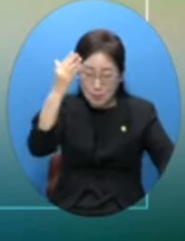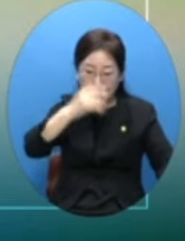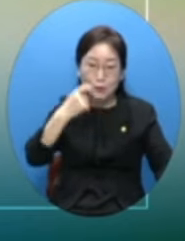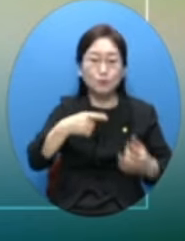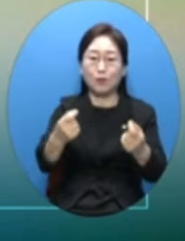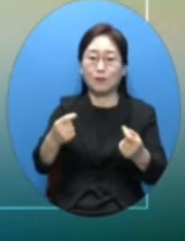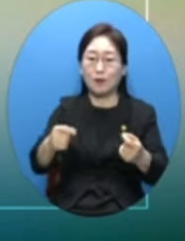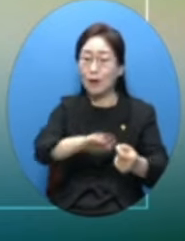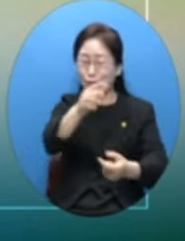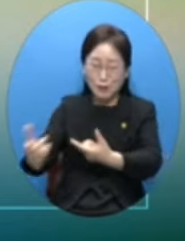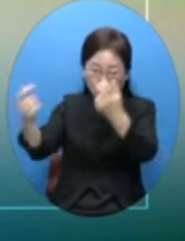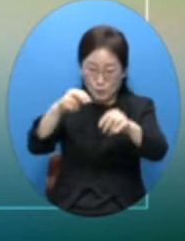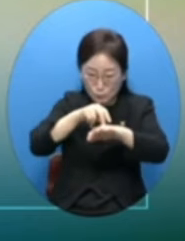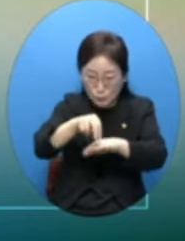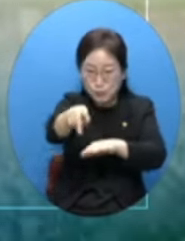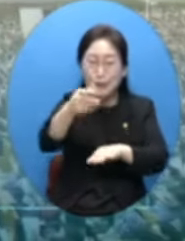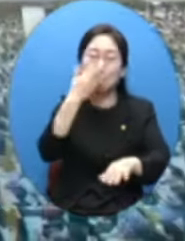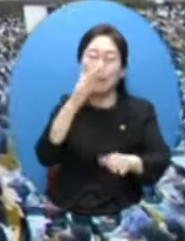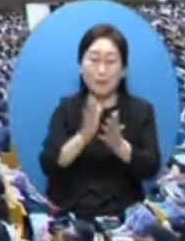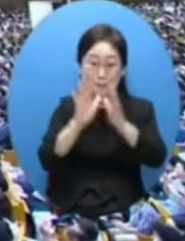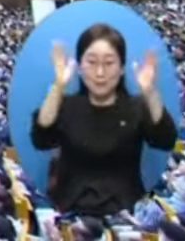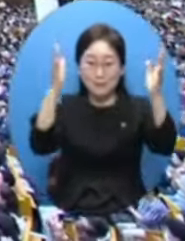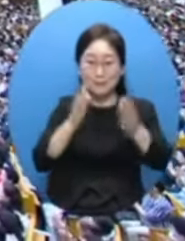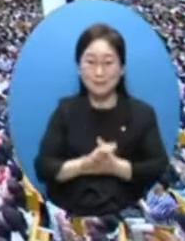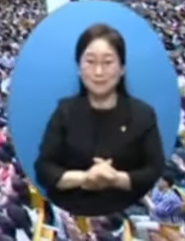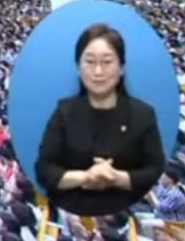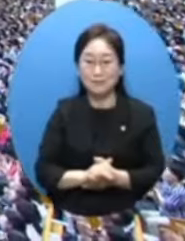걸어 들어갈 것입니다. 할렐루야.